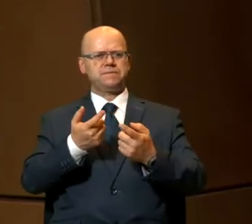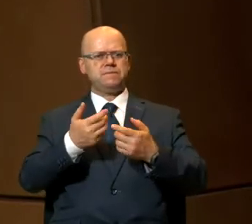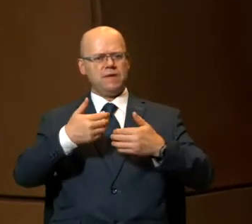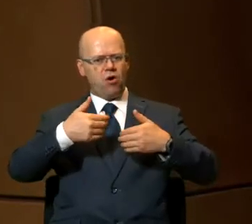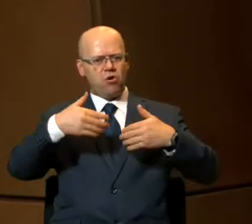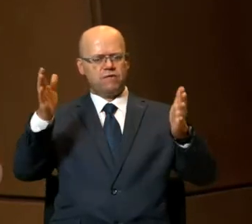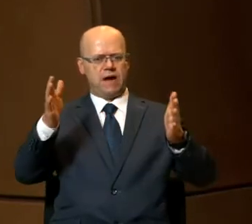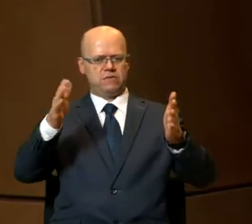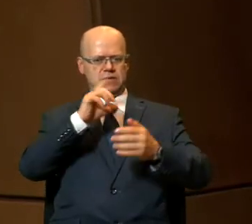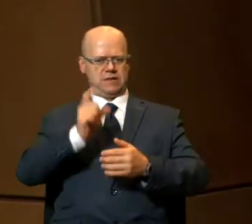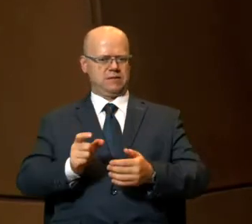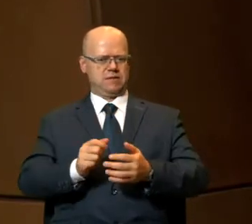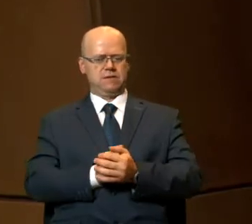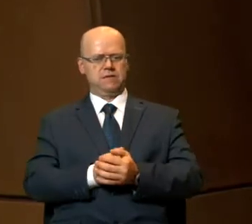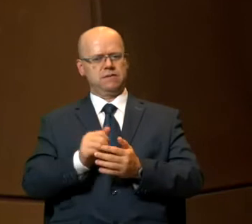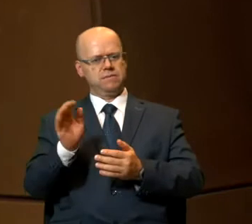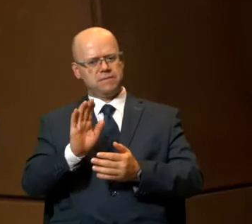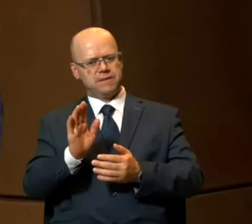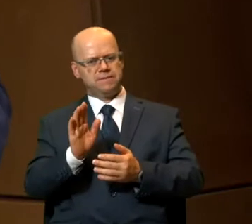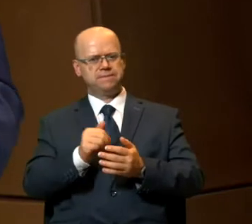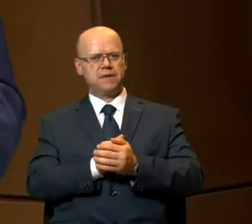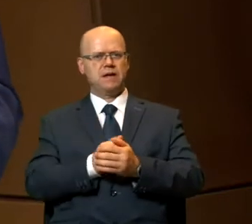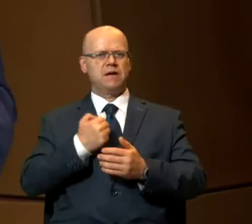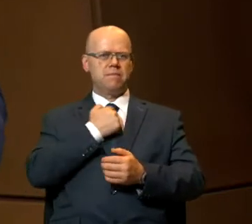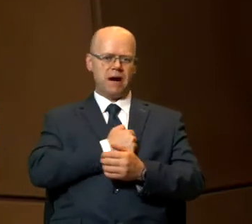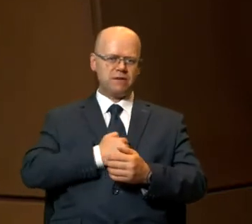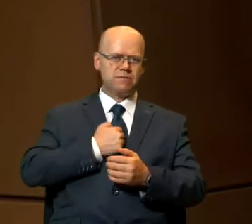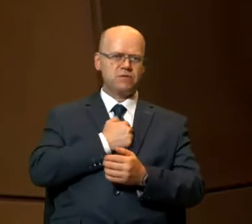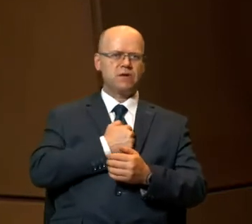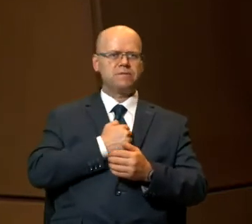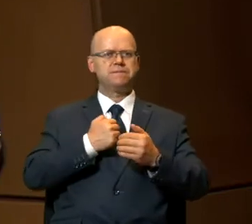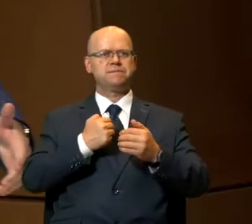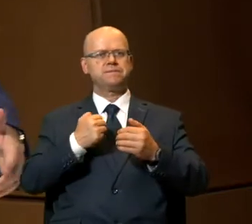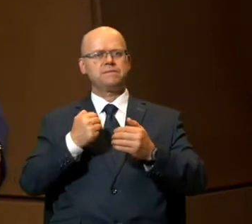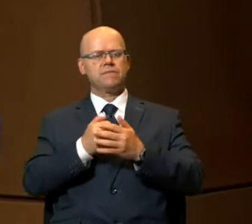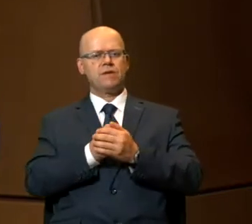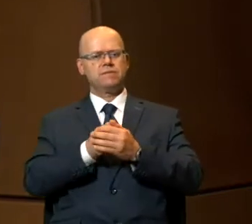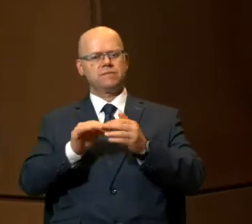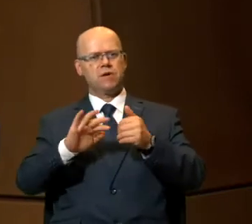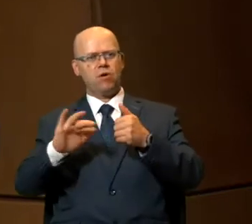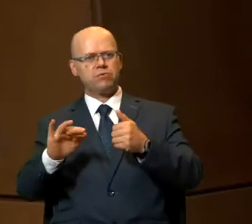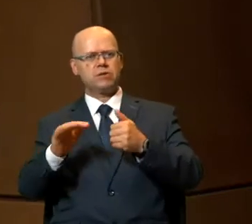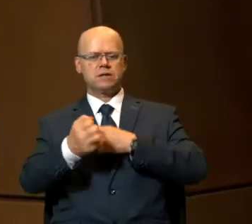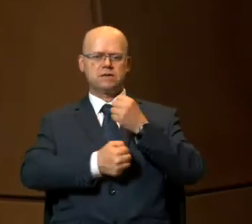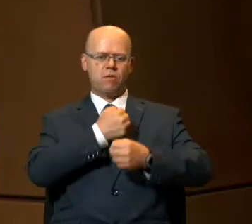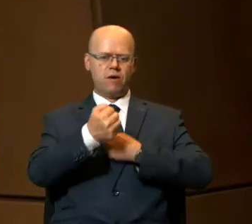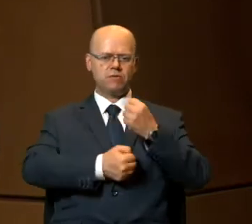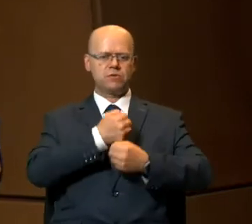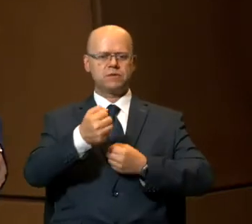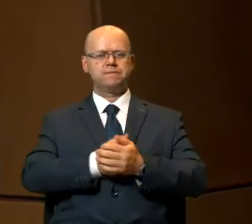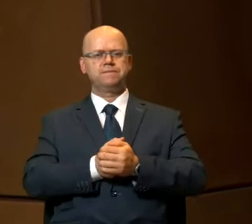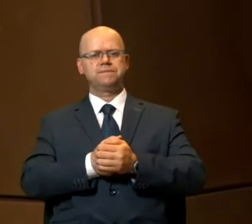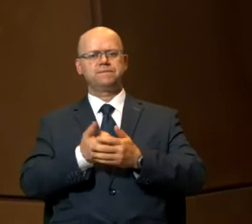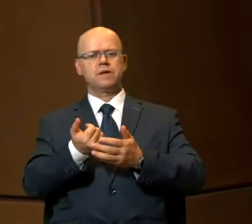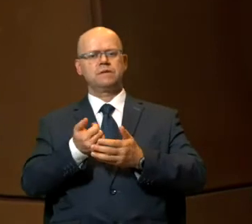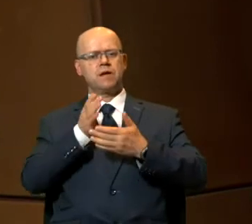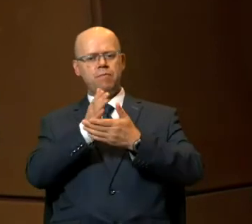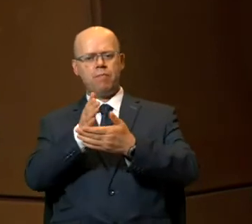miasta, ale ubolewał, że oprócz bardzo ciekawej działalności